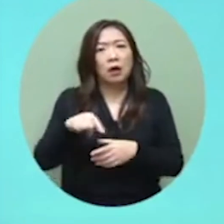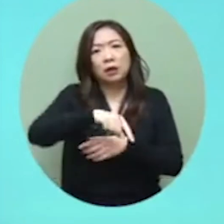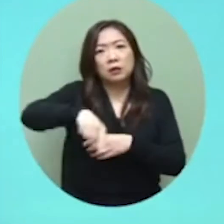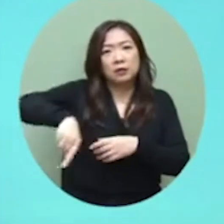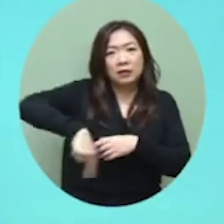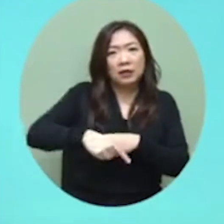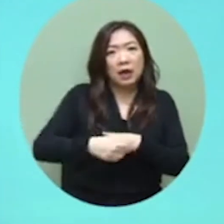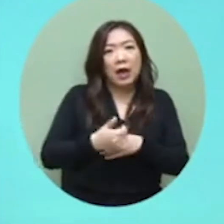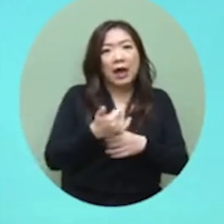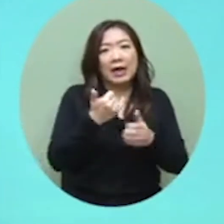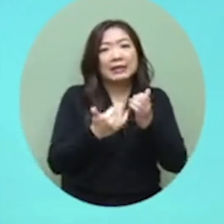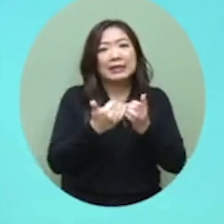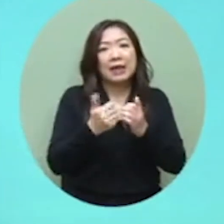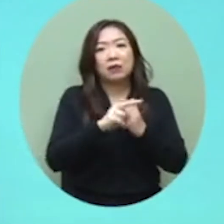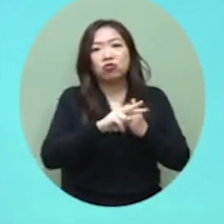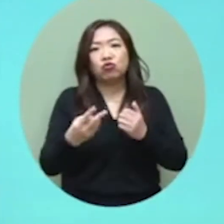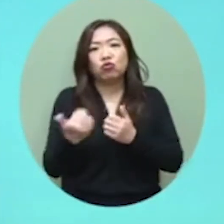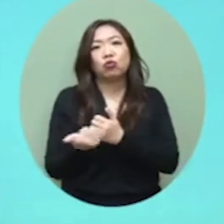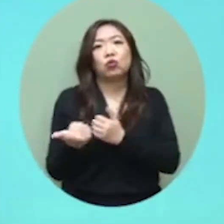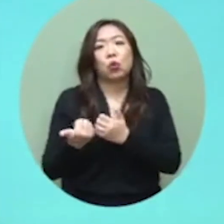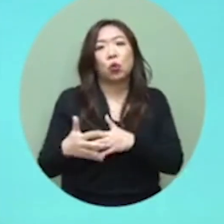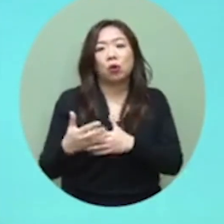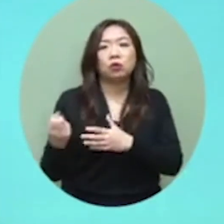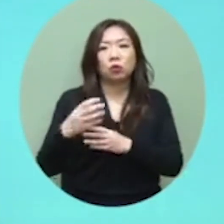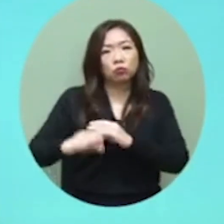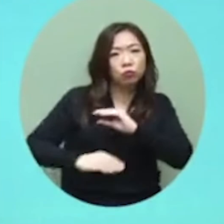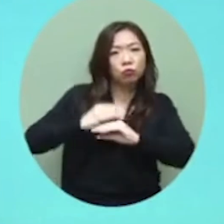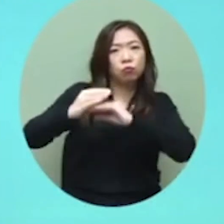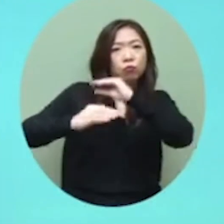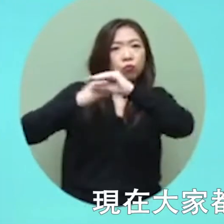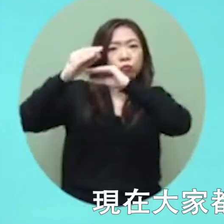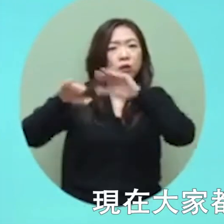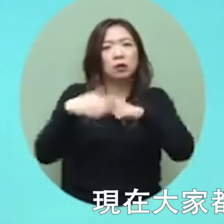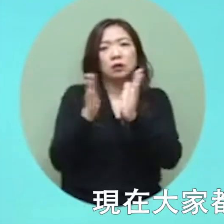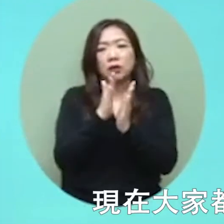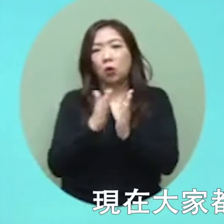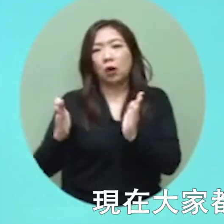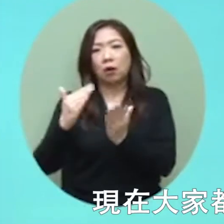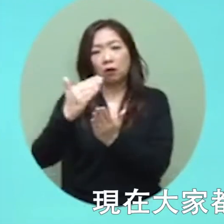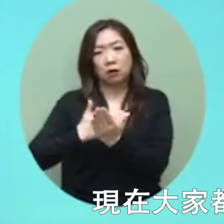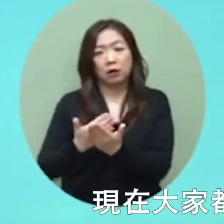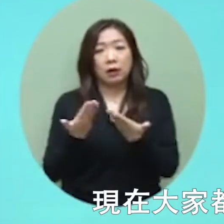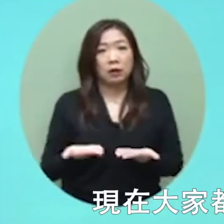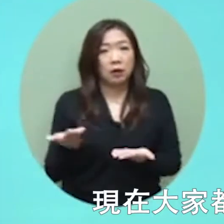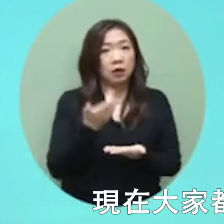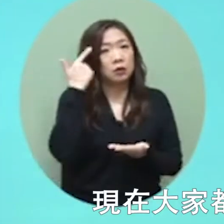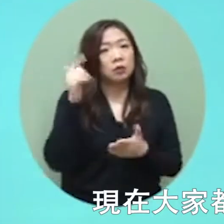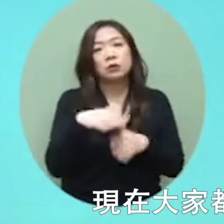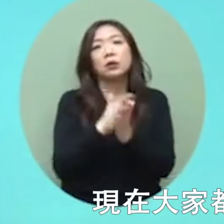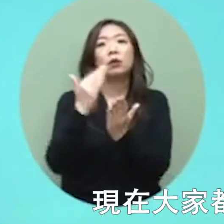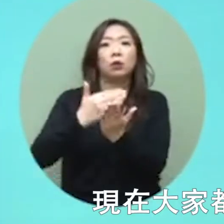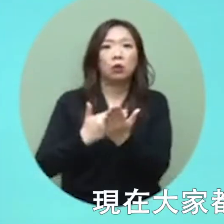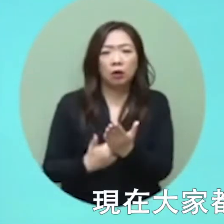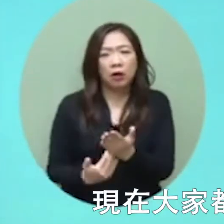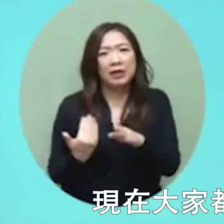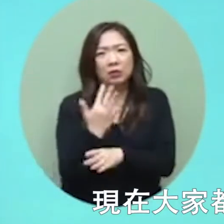地變熟地，由熟地之後建房屋整個流程的。現在大家都知道整個流程很多時是超